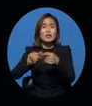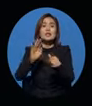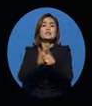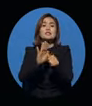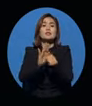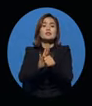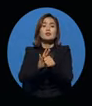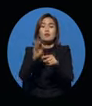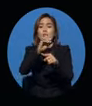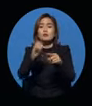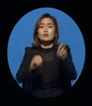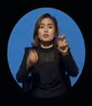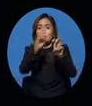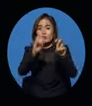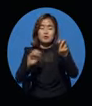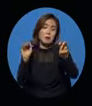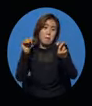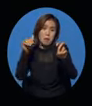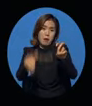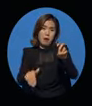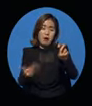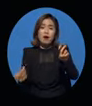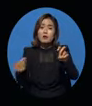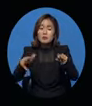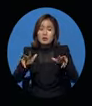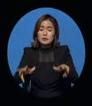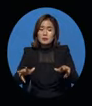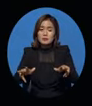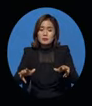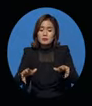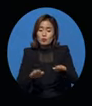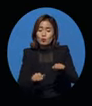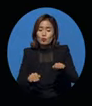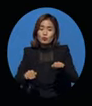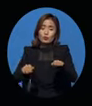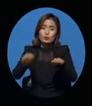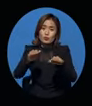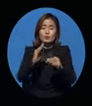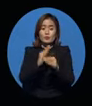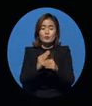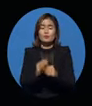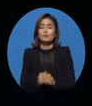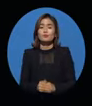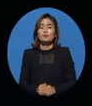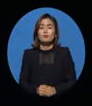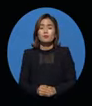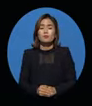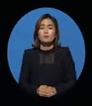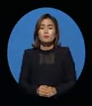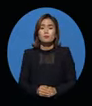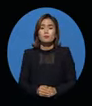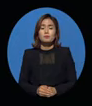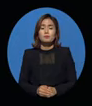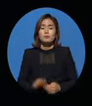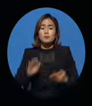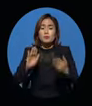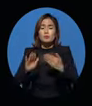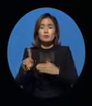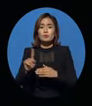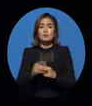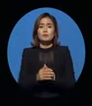20% 가 떨어졌습니다 그러나 이제 좀 안정이 돼 짠 씁니까 저는 그 이후로 또